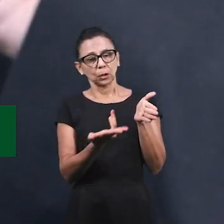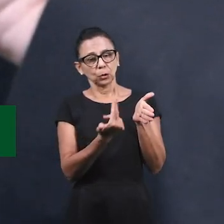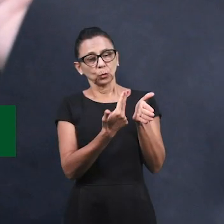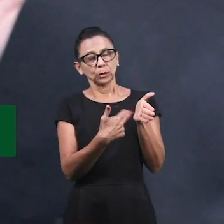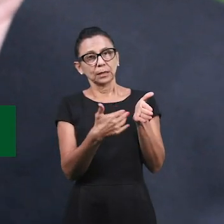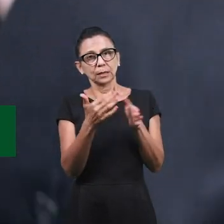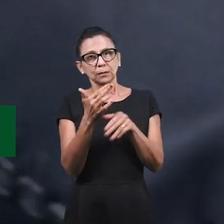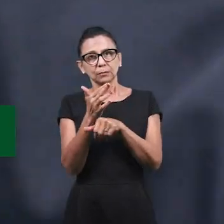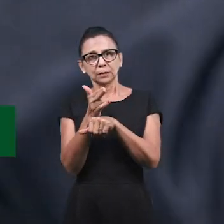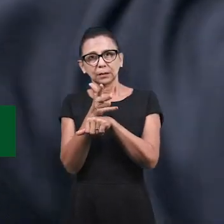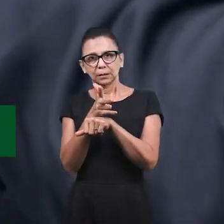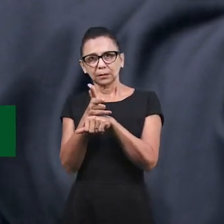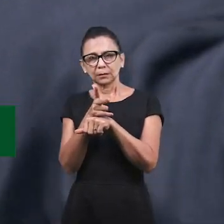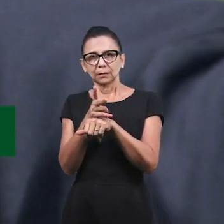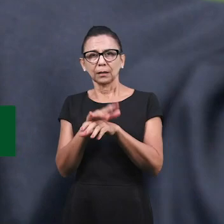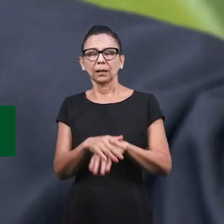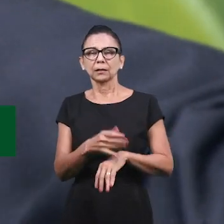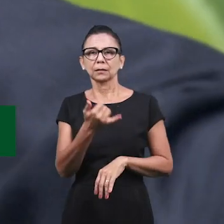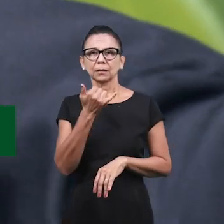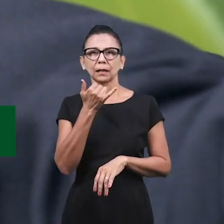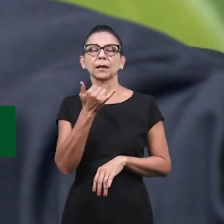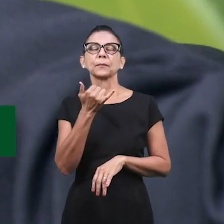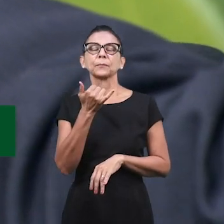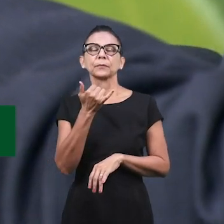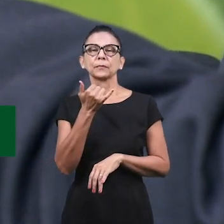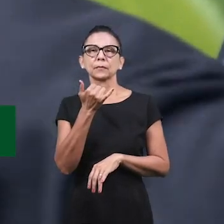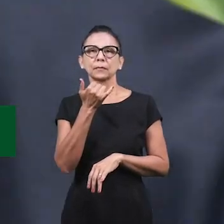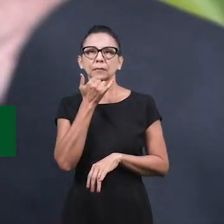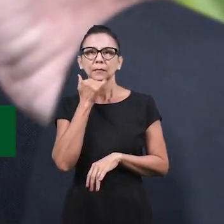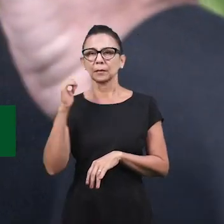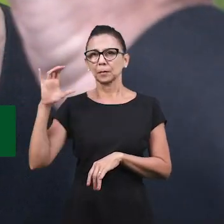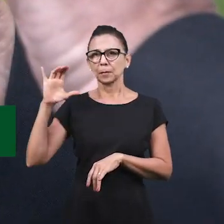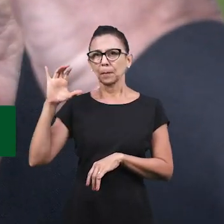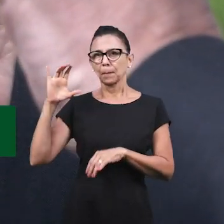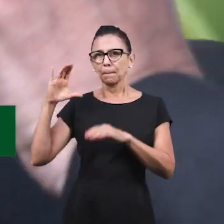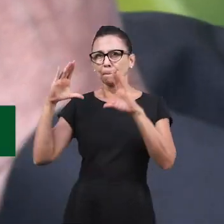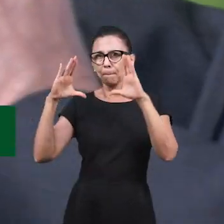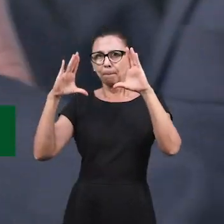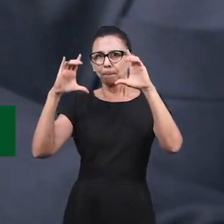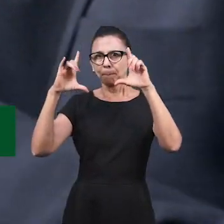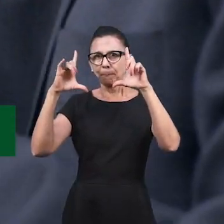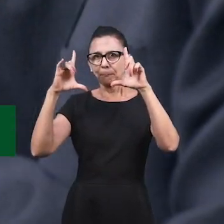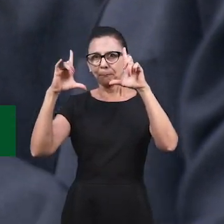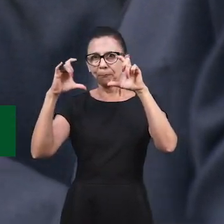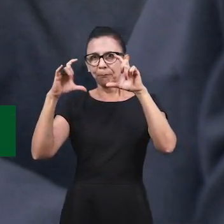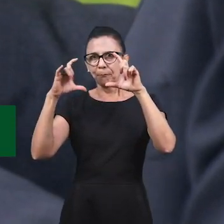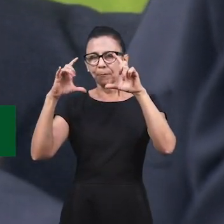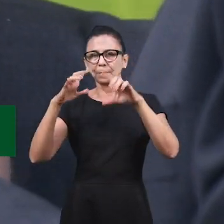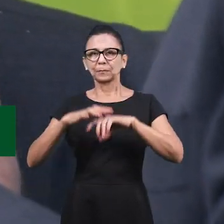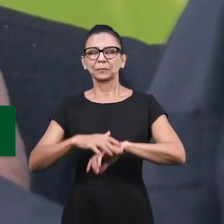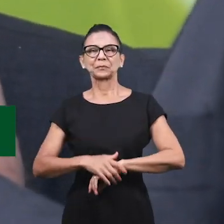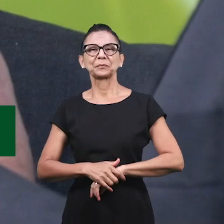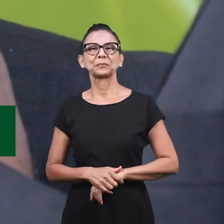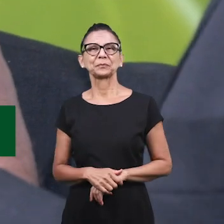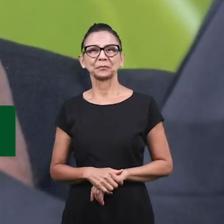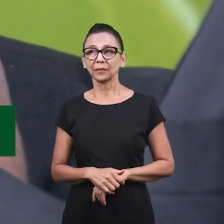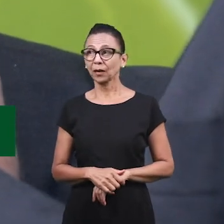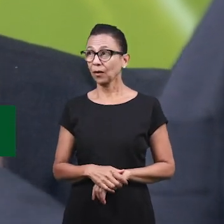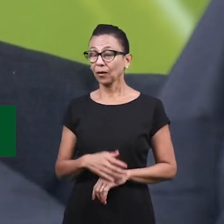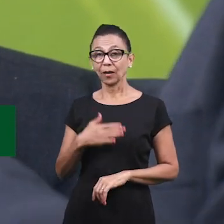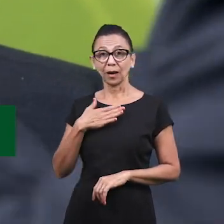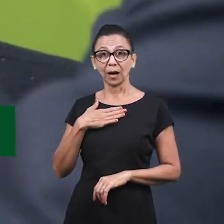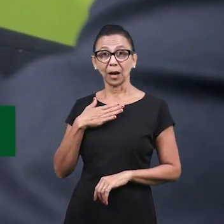откройте камеру. Камеру, которую вы фотографируете. Кликните на вашу камеру.